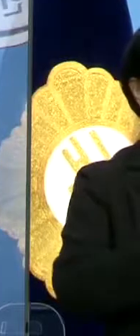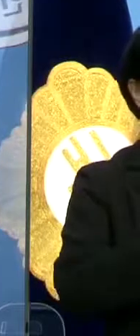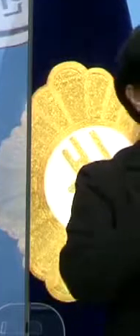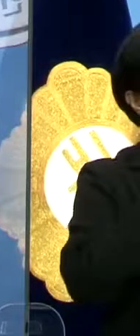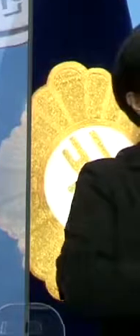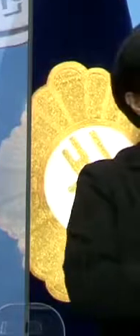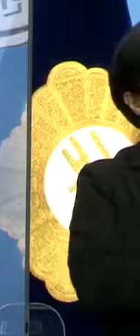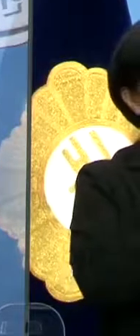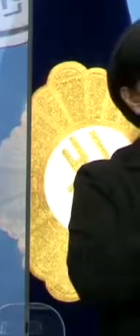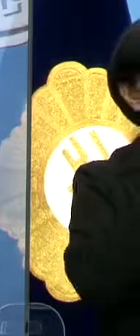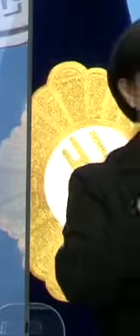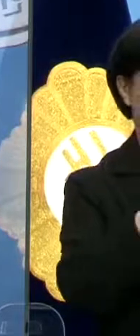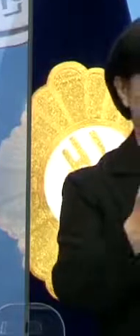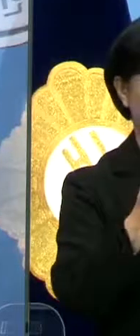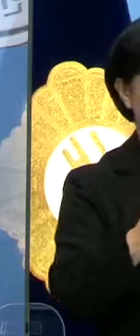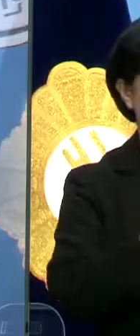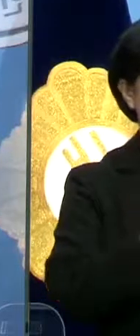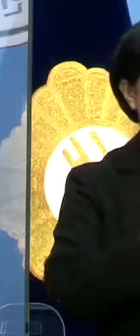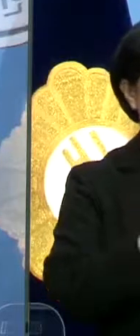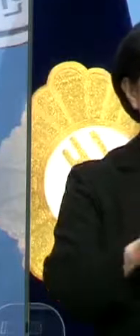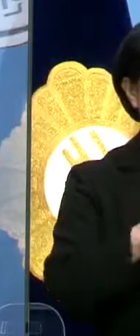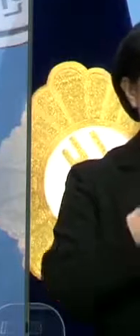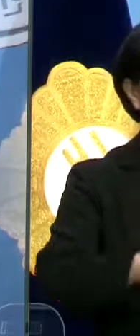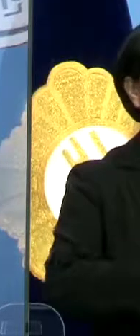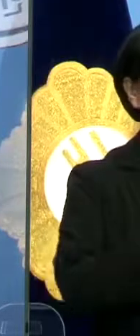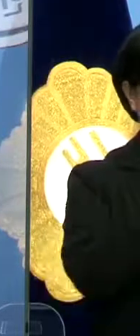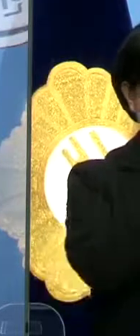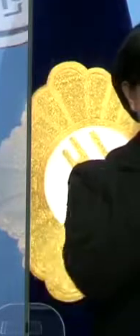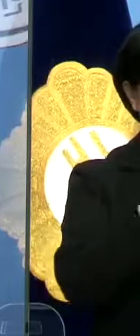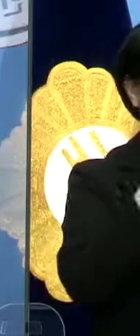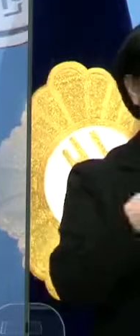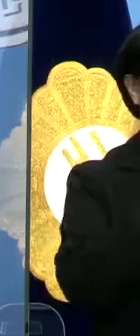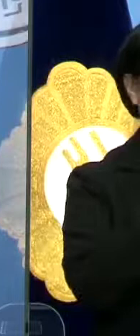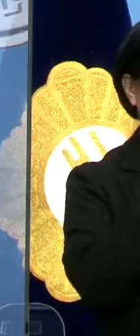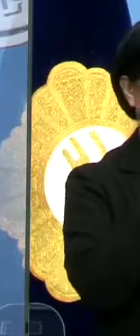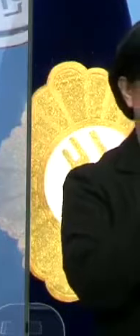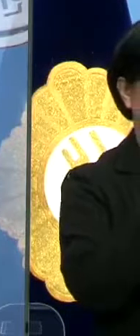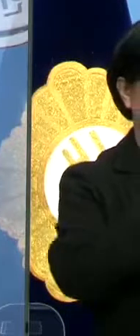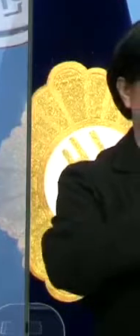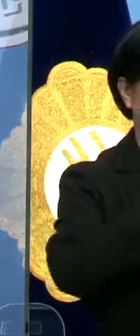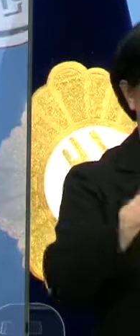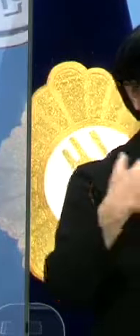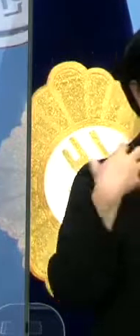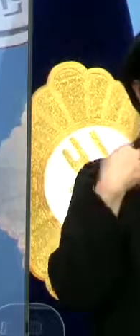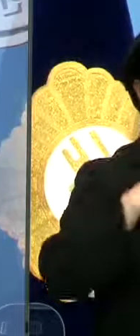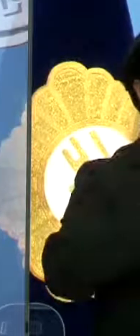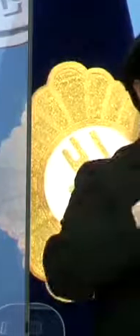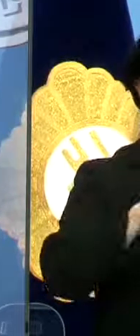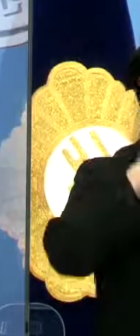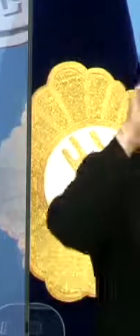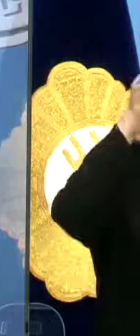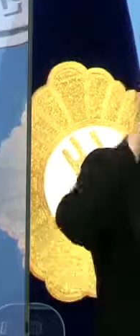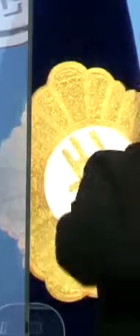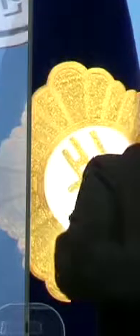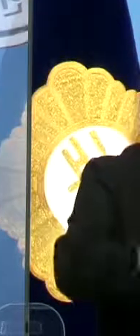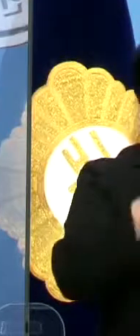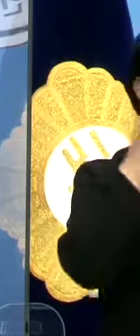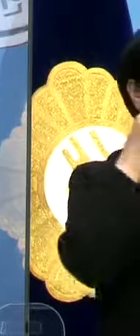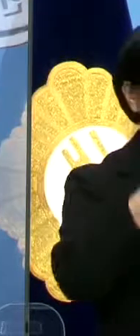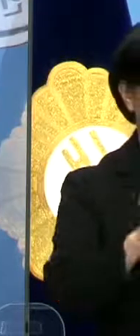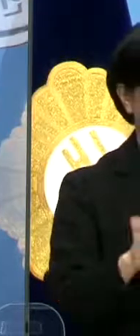당원 총투표 를 진행할 것인지 묻지 않을 수 없다 더불어 및 민주당 지도부가 책임 정치 의 추력을 계속 보여줄 심사가